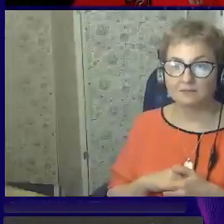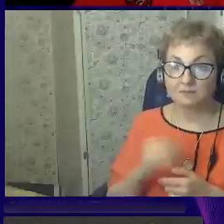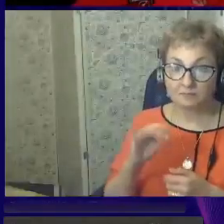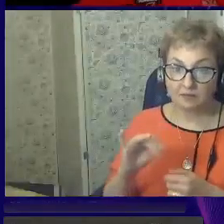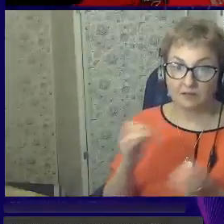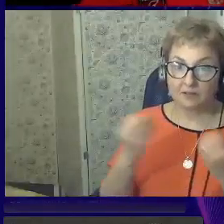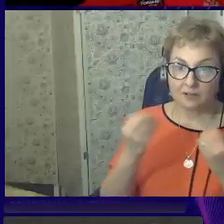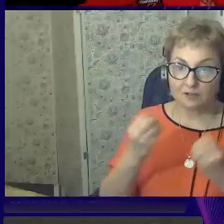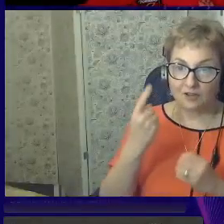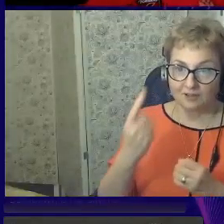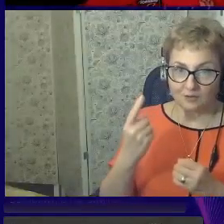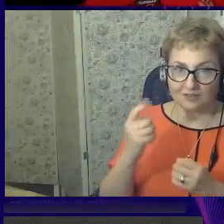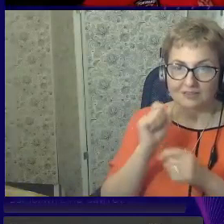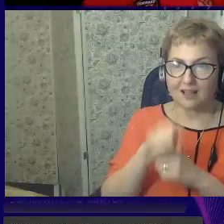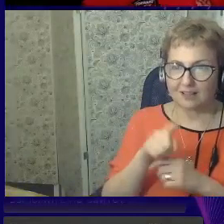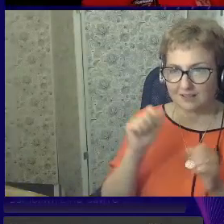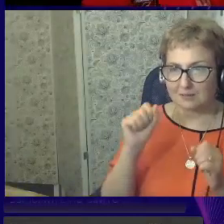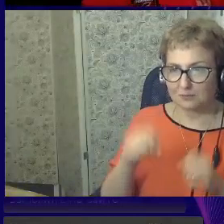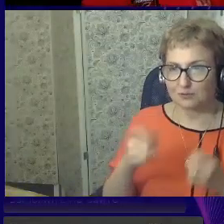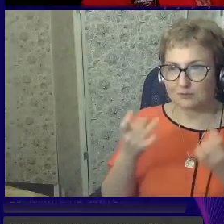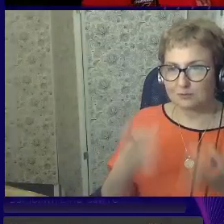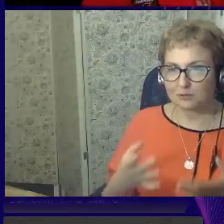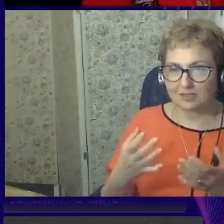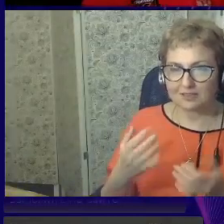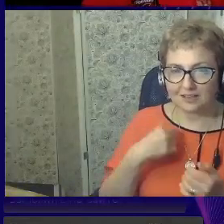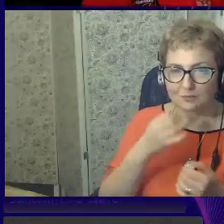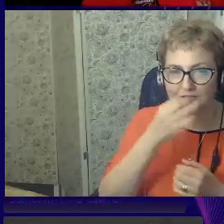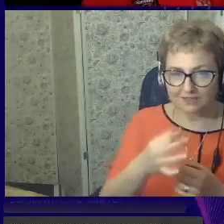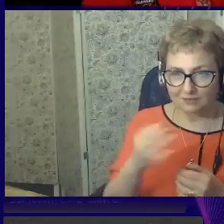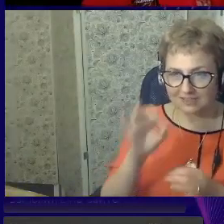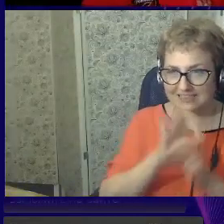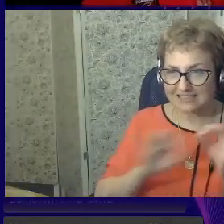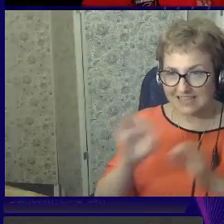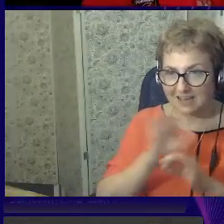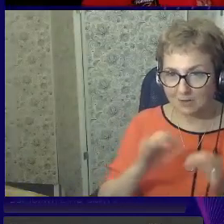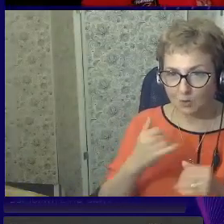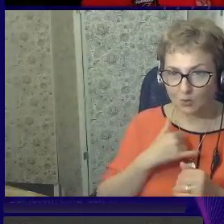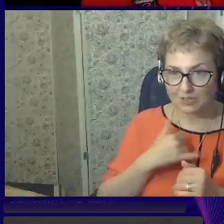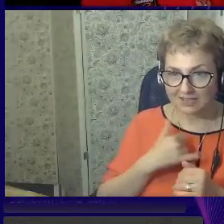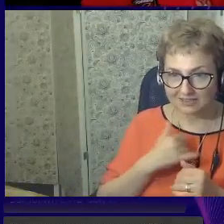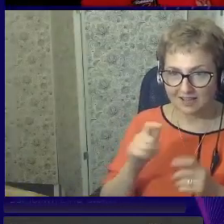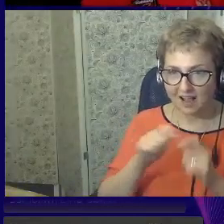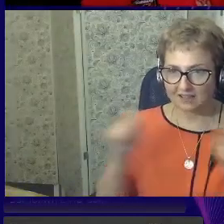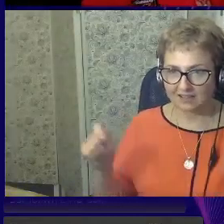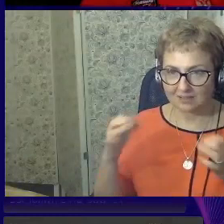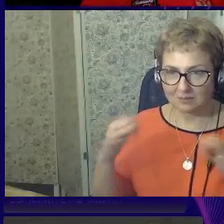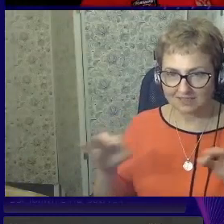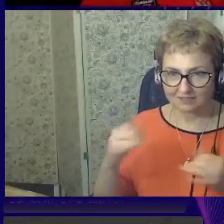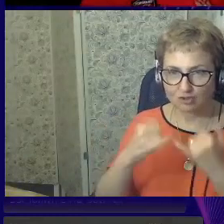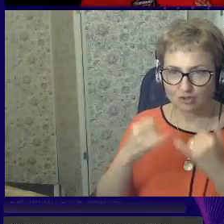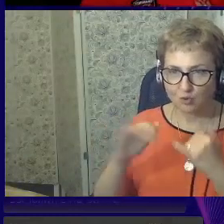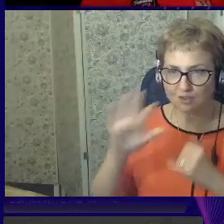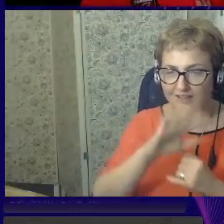Ну, и еще одно там задание можно просто. То есть, как я сказала, вот схема у нас, открытое пространство – это